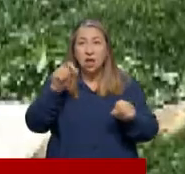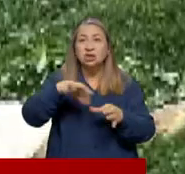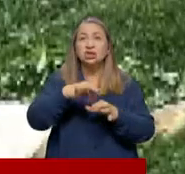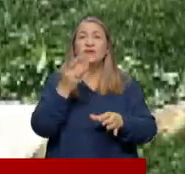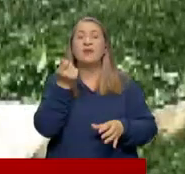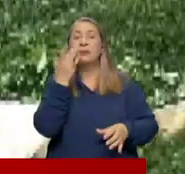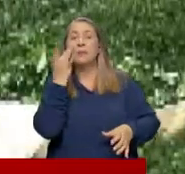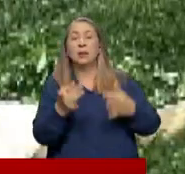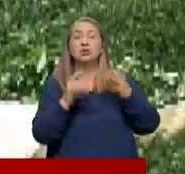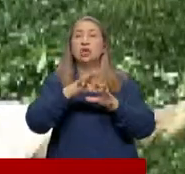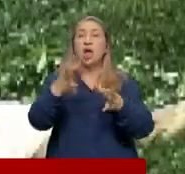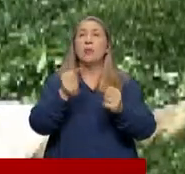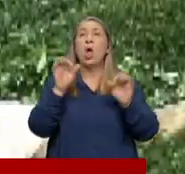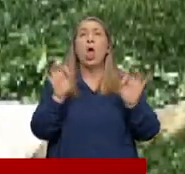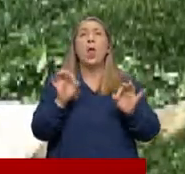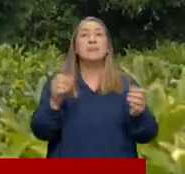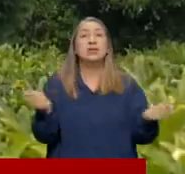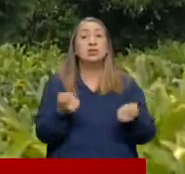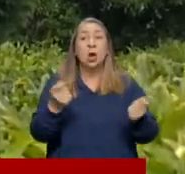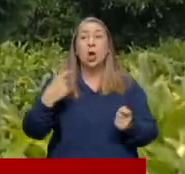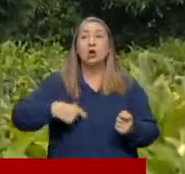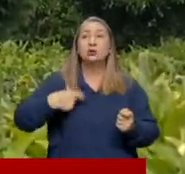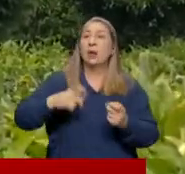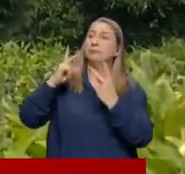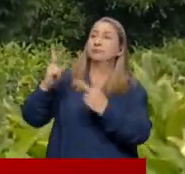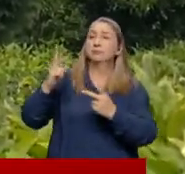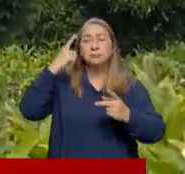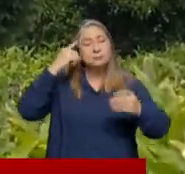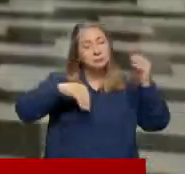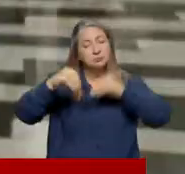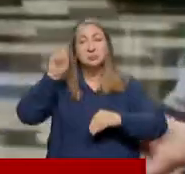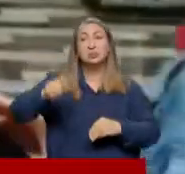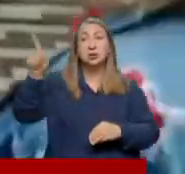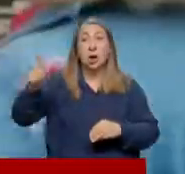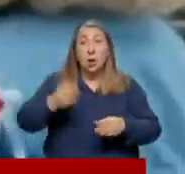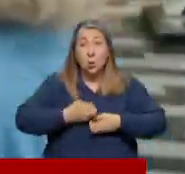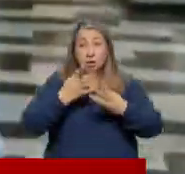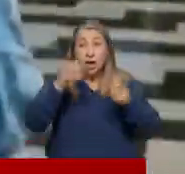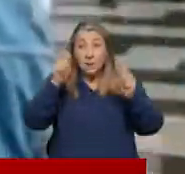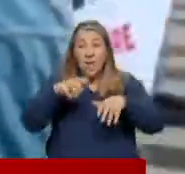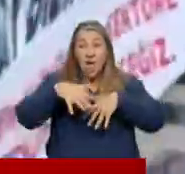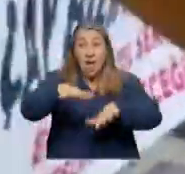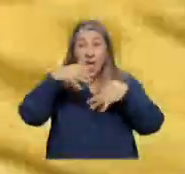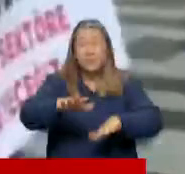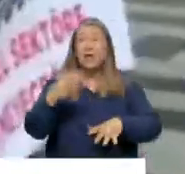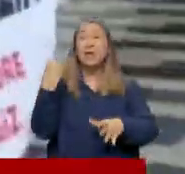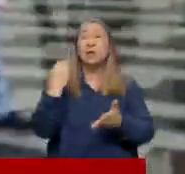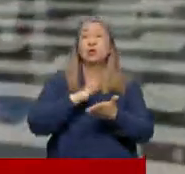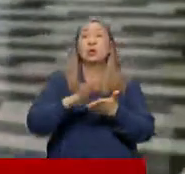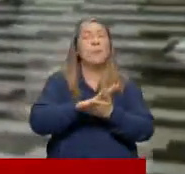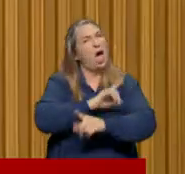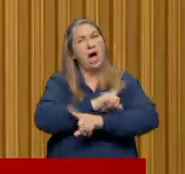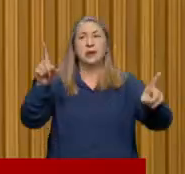Çayda fiyat belirleme çay alımı gibi önemli adımlar özel sektörün insafına bırakılacak üreticiler yaptıkları eylemlerle yeni